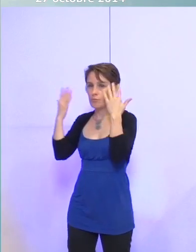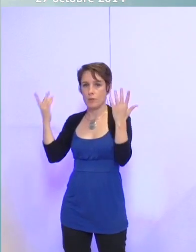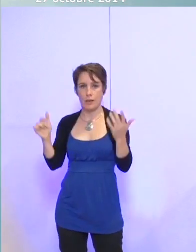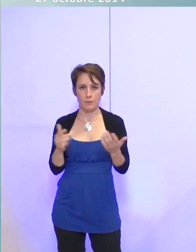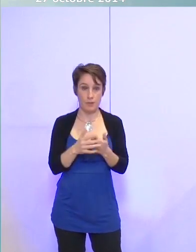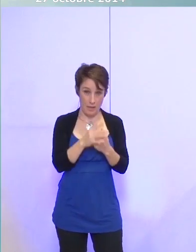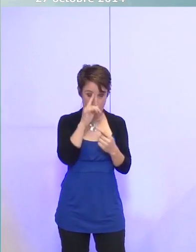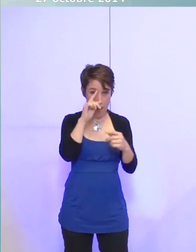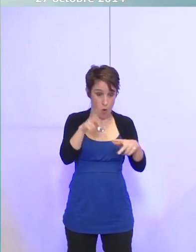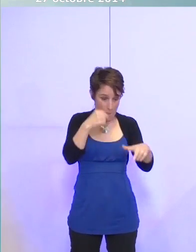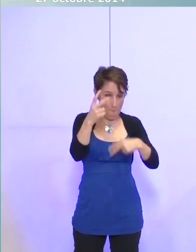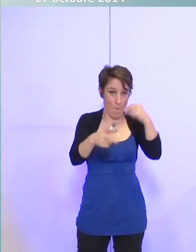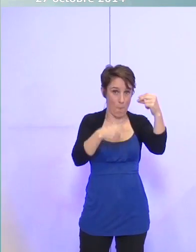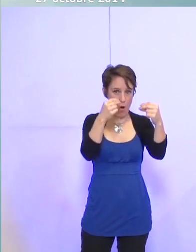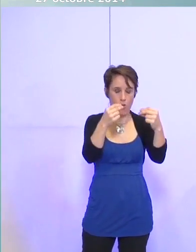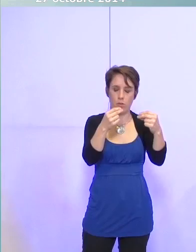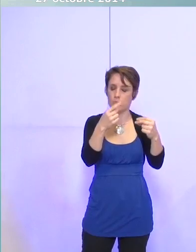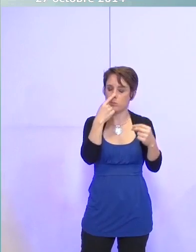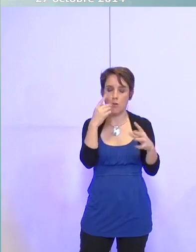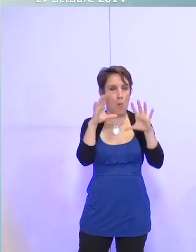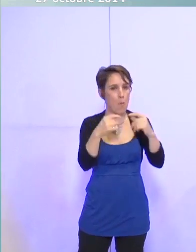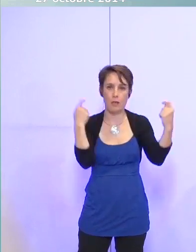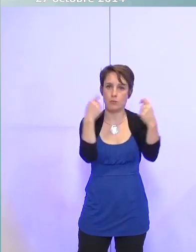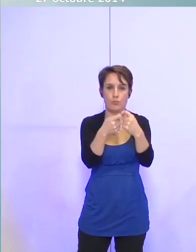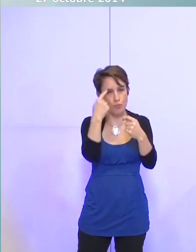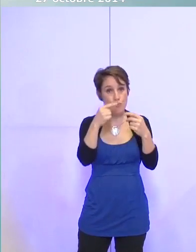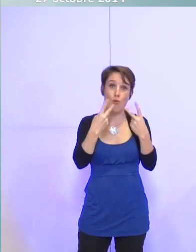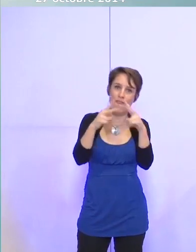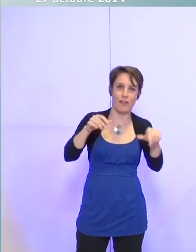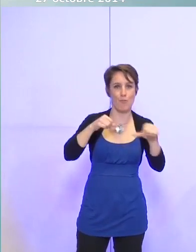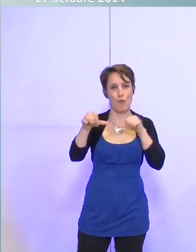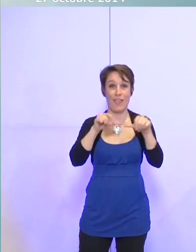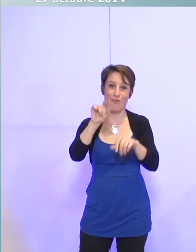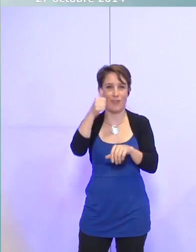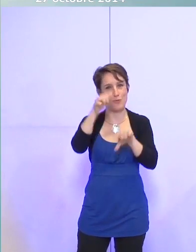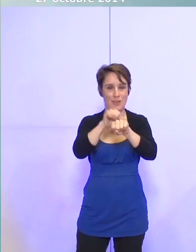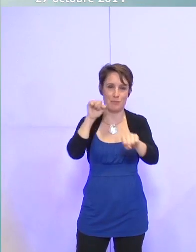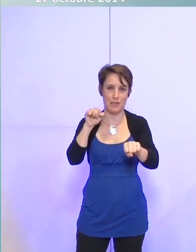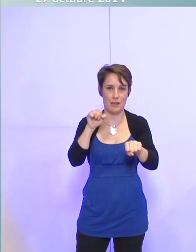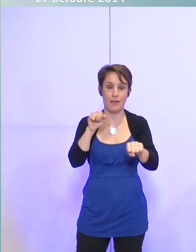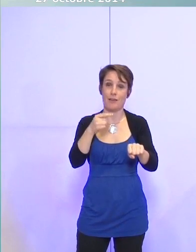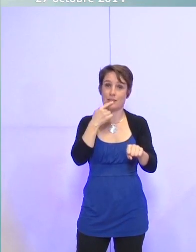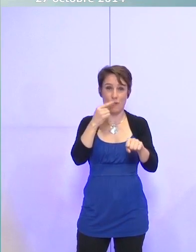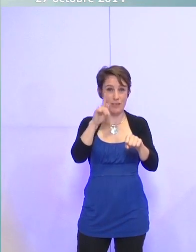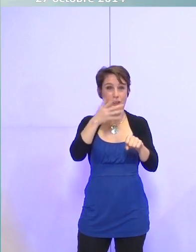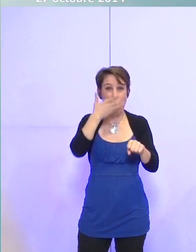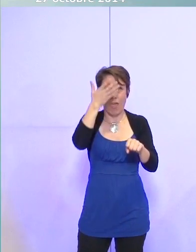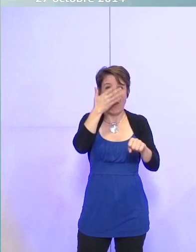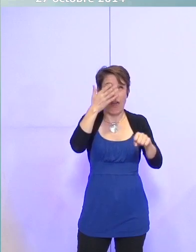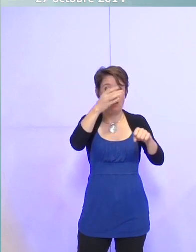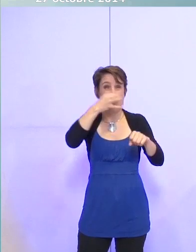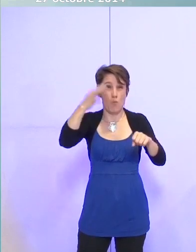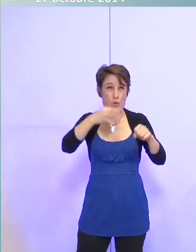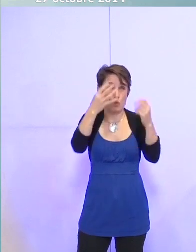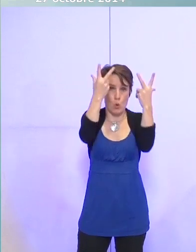Les végétaux ont toute leur place dans nos villes du XXIe siècle. Ils réduisent l'effet de serre, participent à l'amélioration de la qualité de l'air